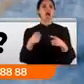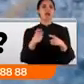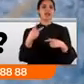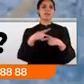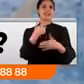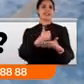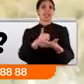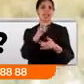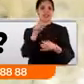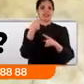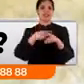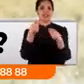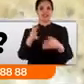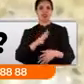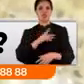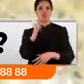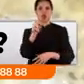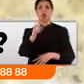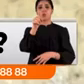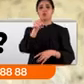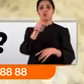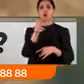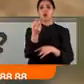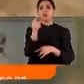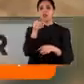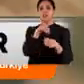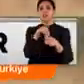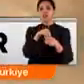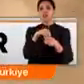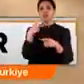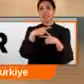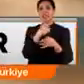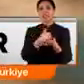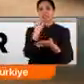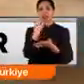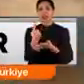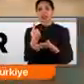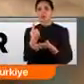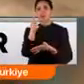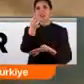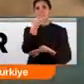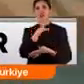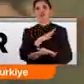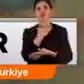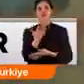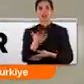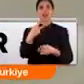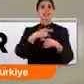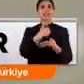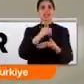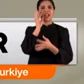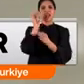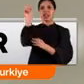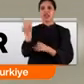Mavi akrep zehri Küba'da yaşayan Ropalirus cinsi akrebin zehrinden elde edilen homeopatik bir ilaç. Yani zehrinin insan